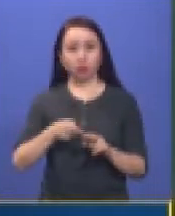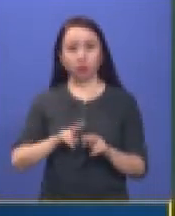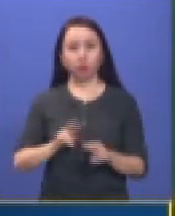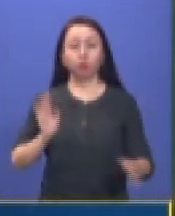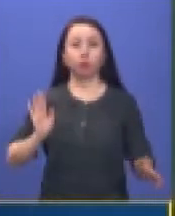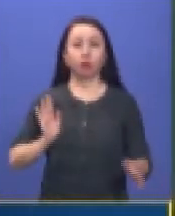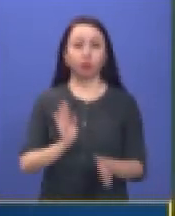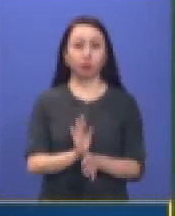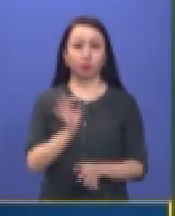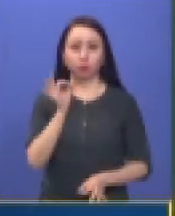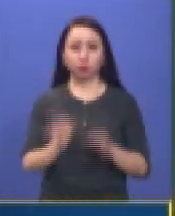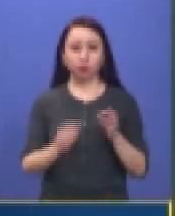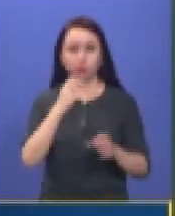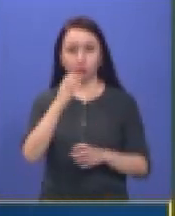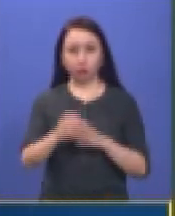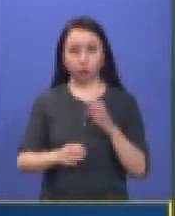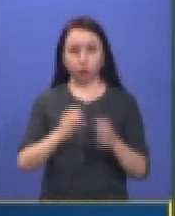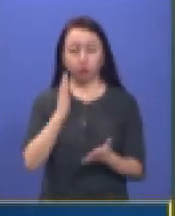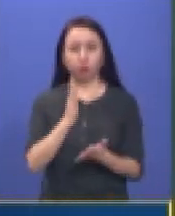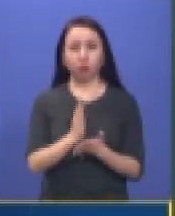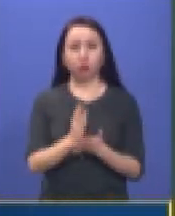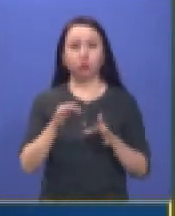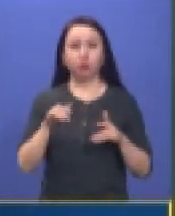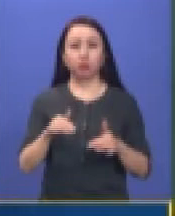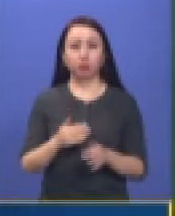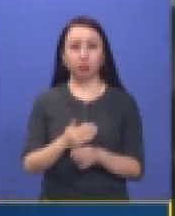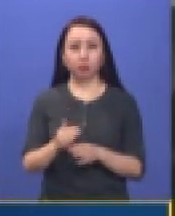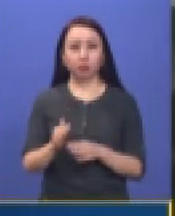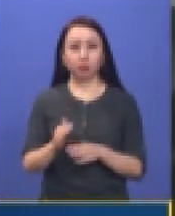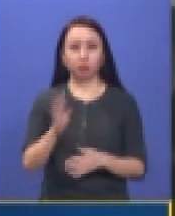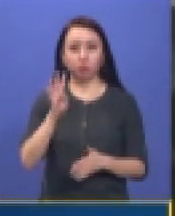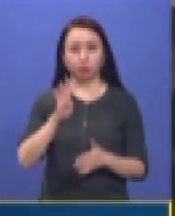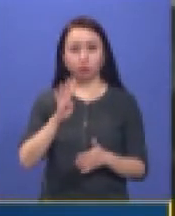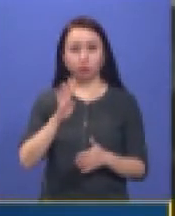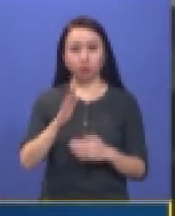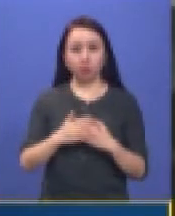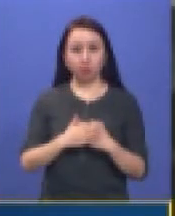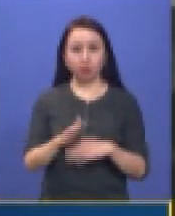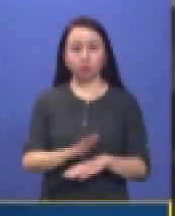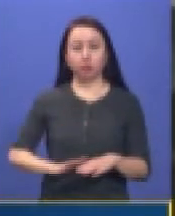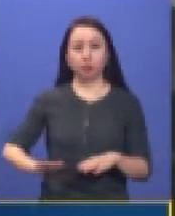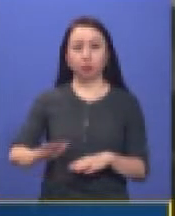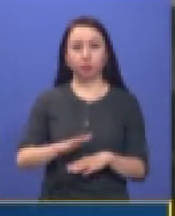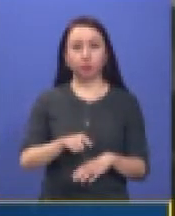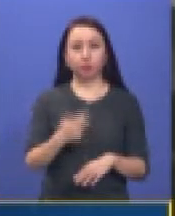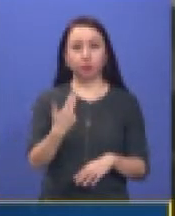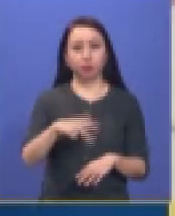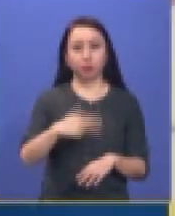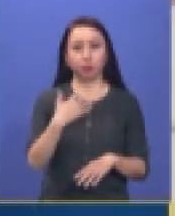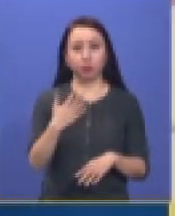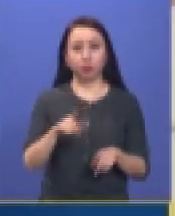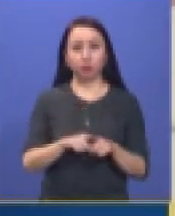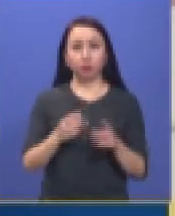казахстанцев которые по приговору суда иностранного государства находятся в деле и отбывают наказание в стране